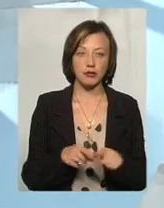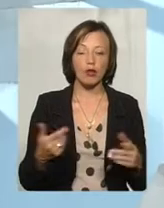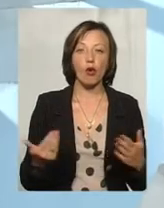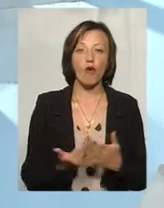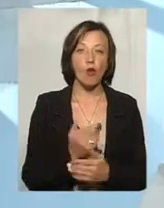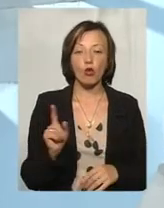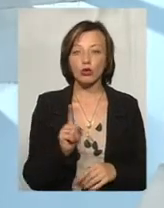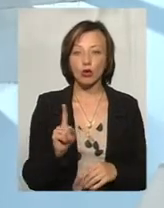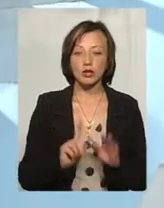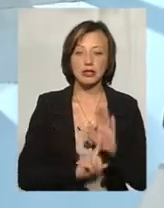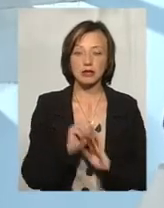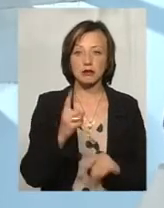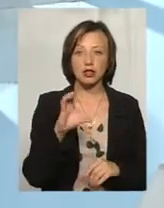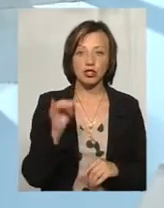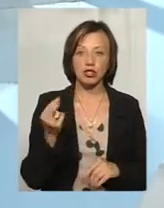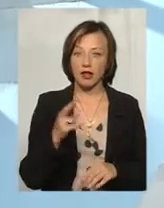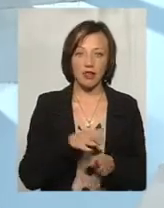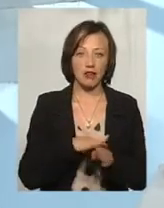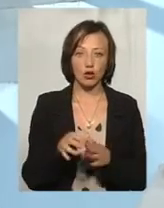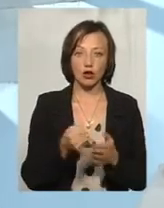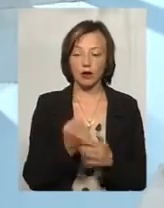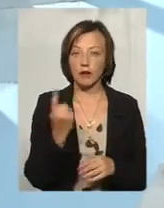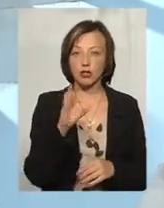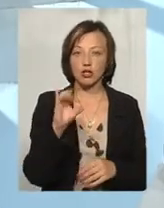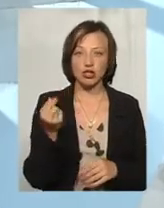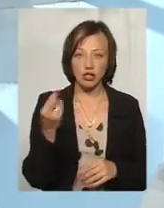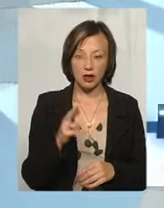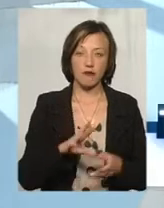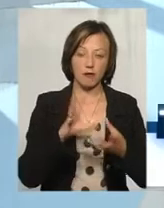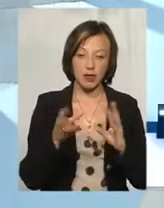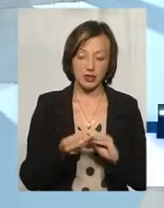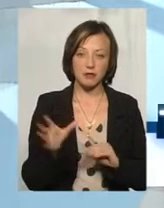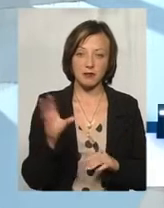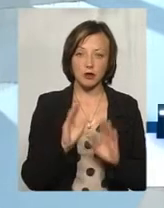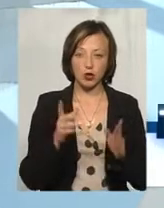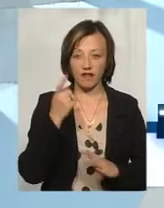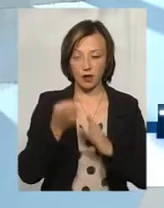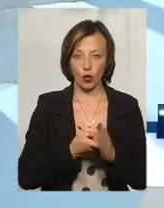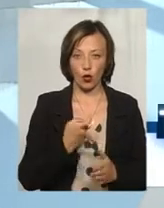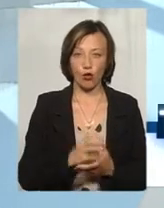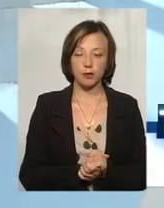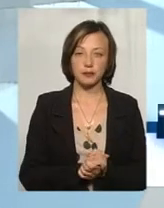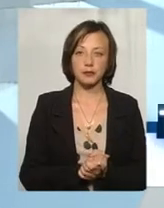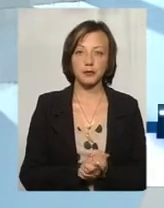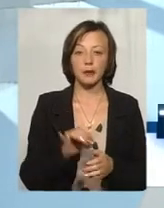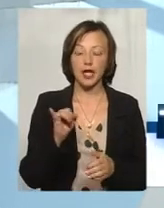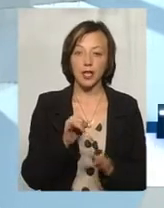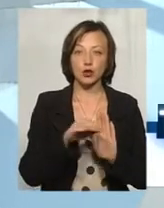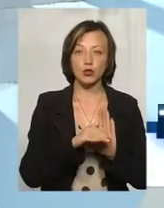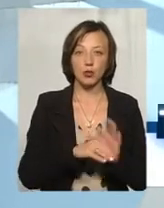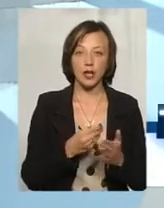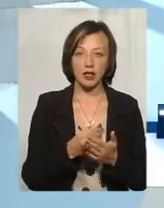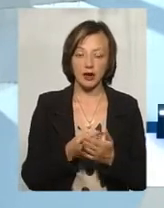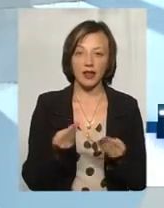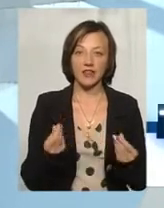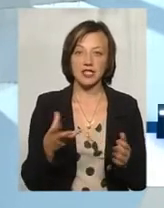нового чогось з 1 січня не відбудеться. До 1 січня вже, в принципі, все буде відомо. І структура тарифів, і